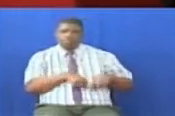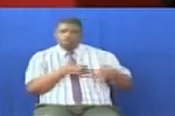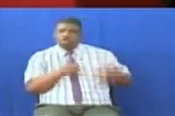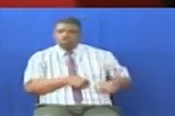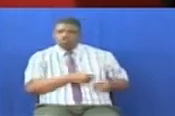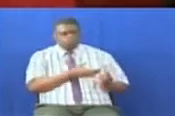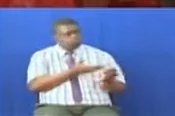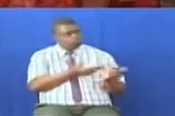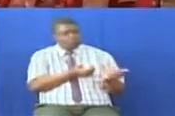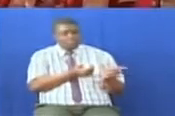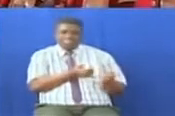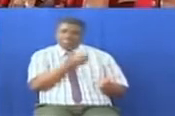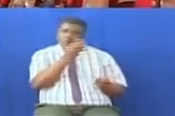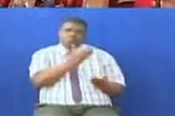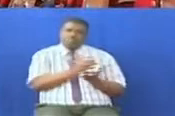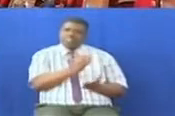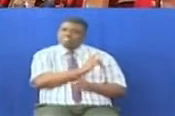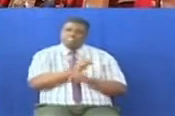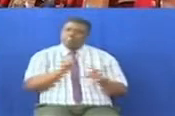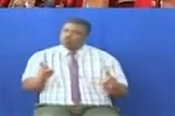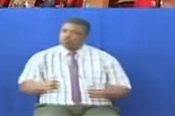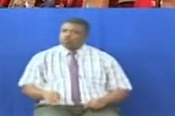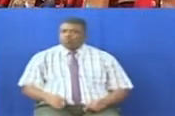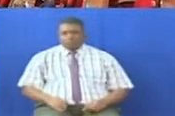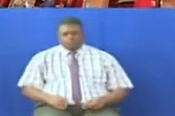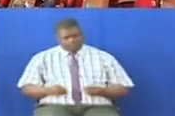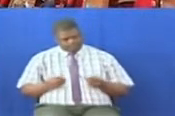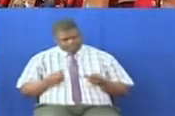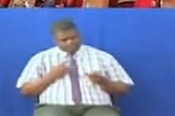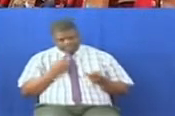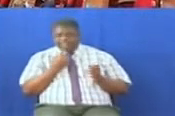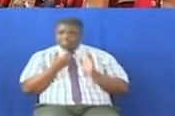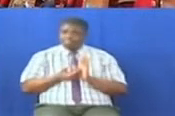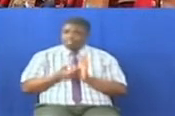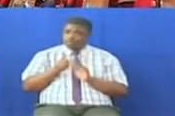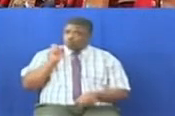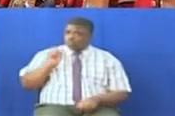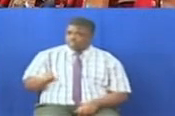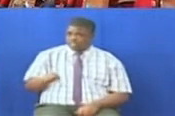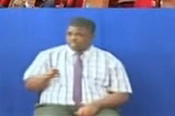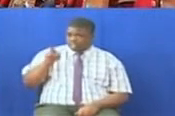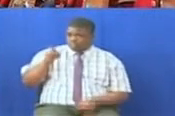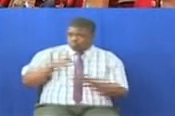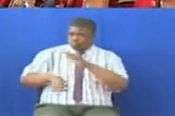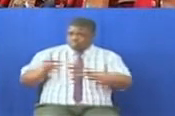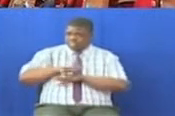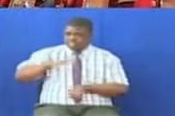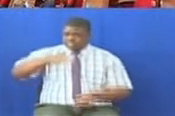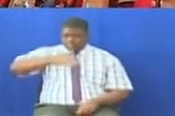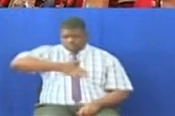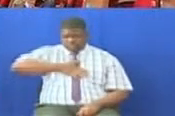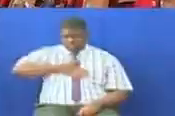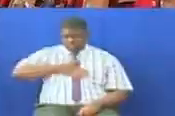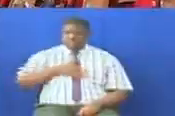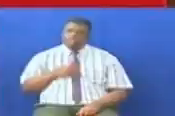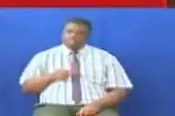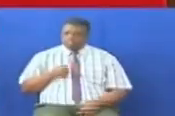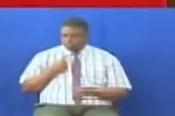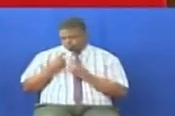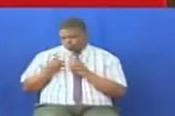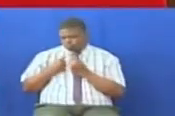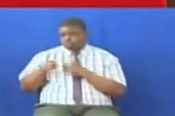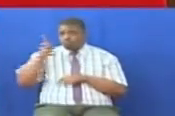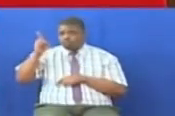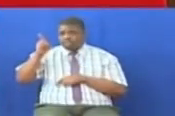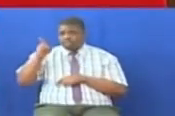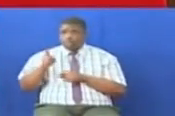sio kweli. Lakini sambamba na hilo, unakuta kwa mfano Iringa, mimi nilikuwa naongea na mwenyekiti wetu Muongole wa walimu. Anasema